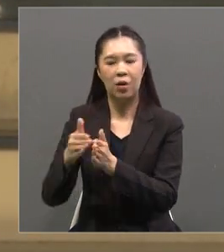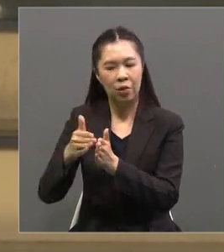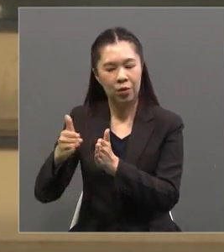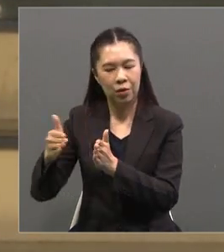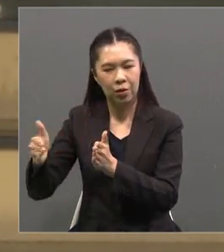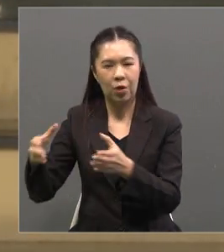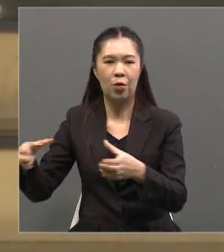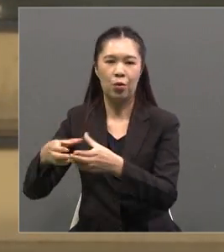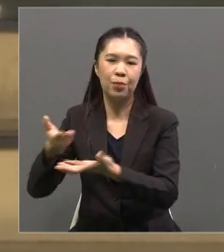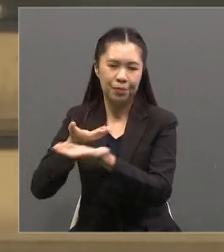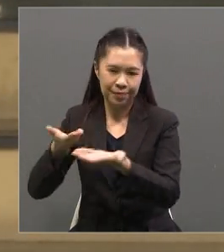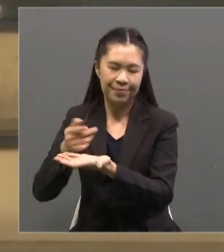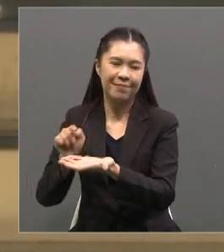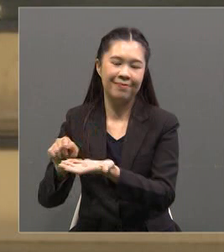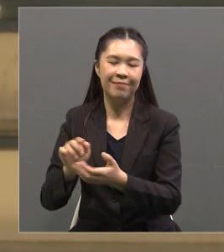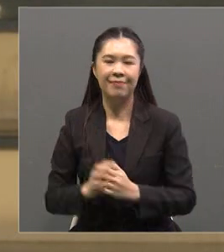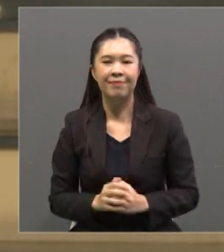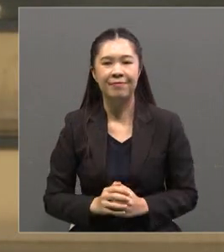ข้างหน้าค่ะไปฟังเสียงกันค่ะ